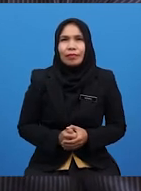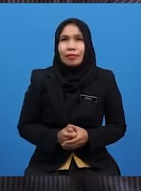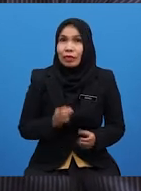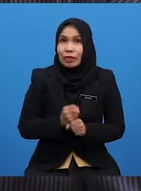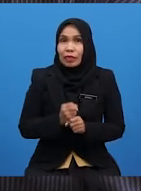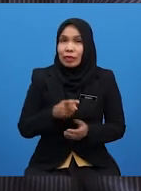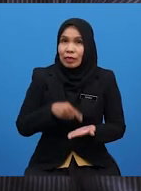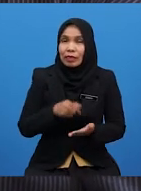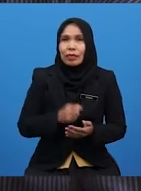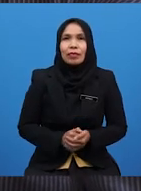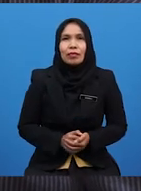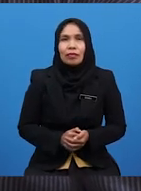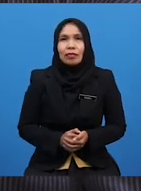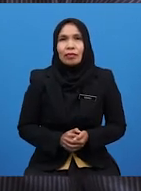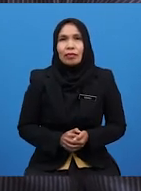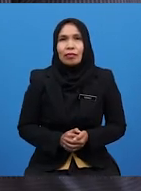Premier